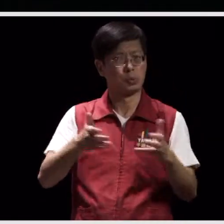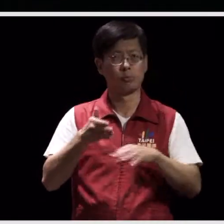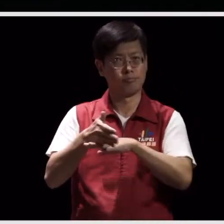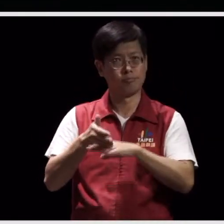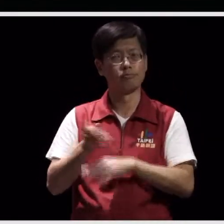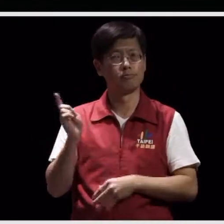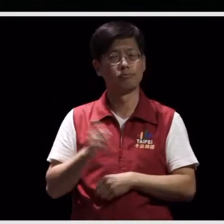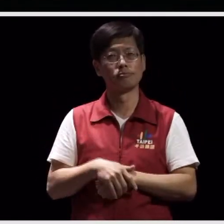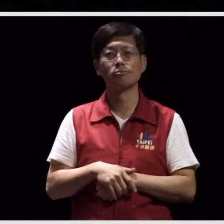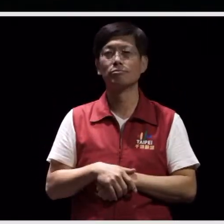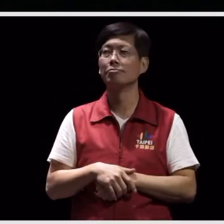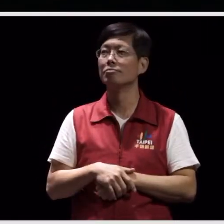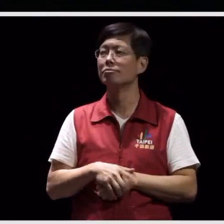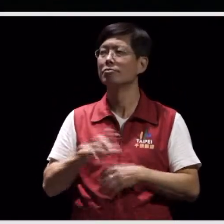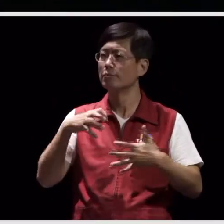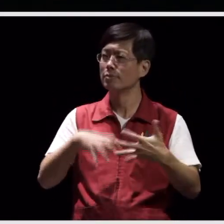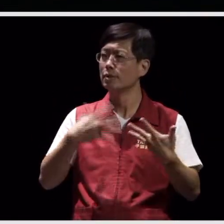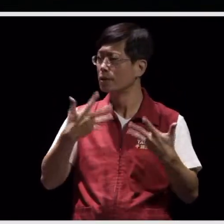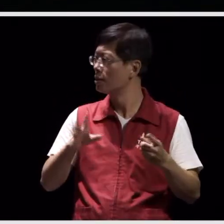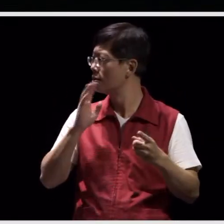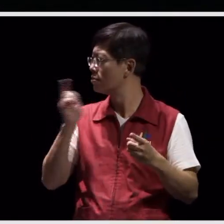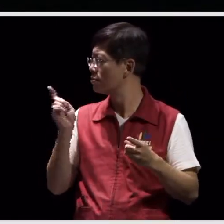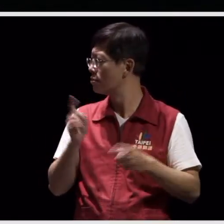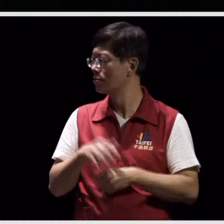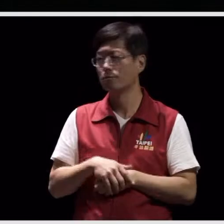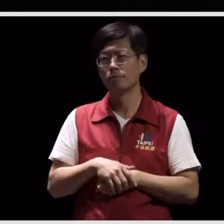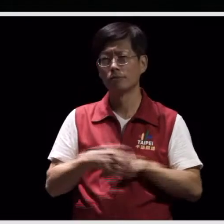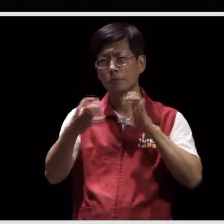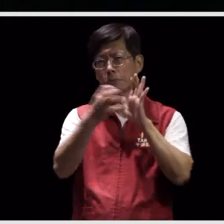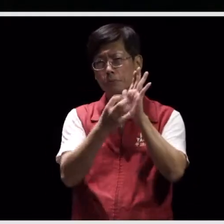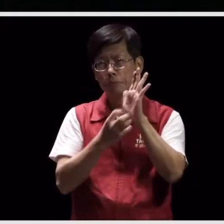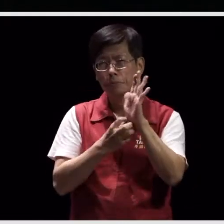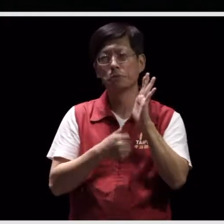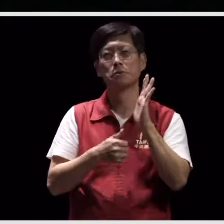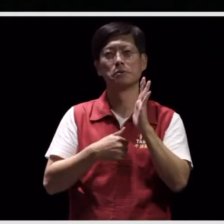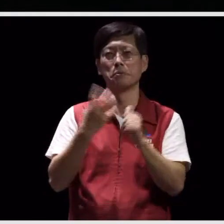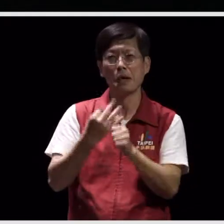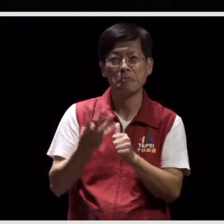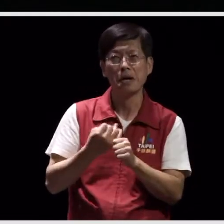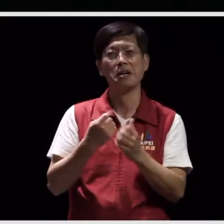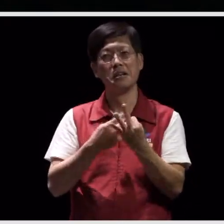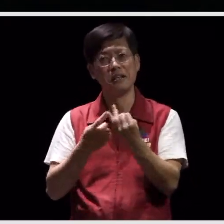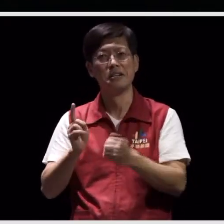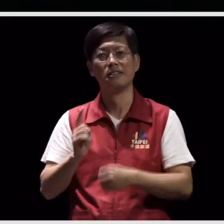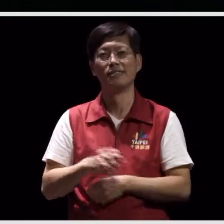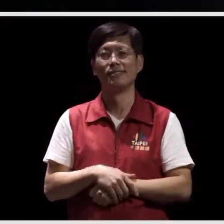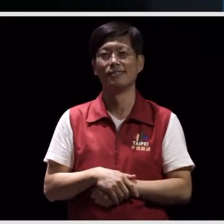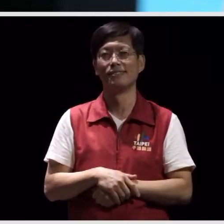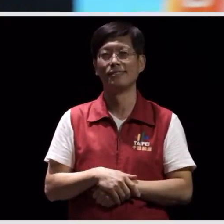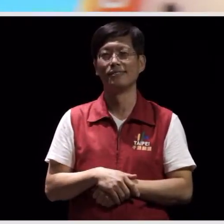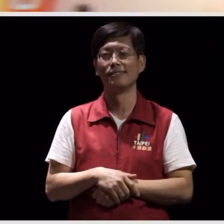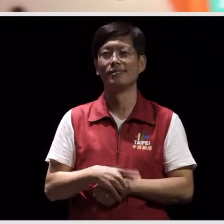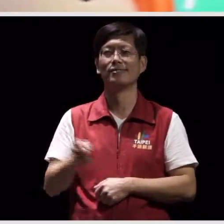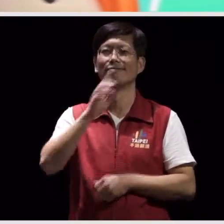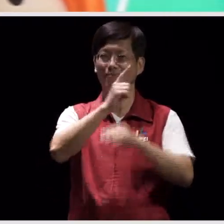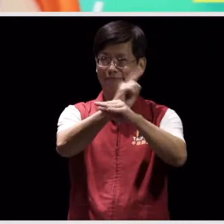台车，上面有一些暗语，对，我给大家很明示，对，好，这是台